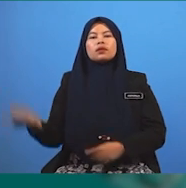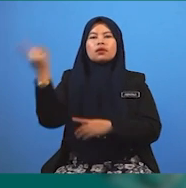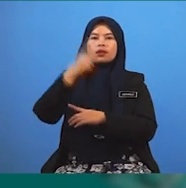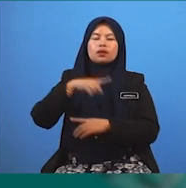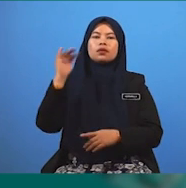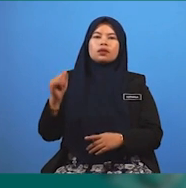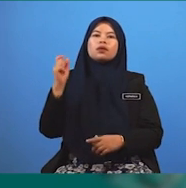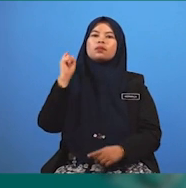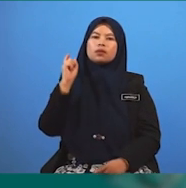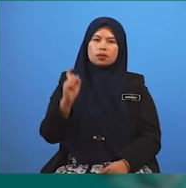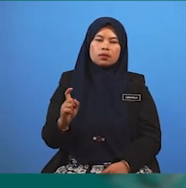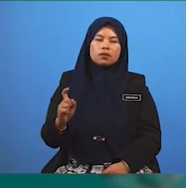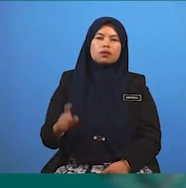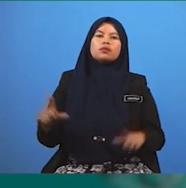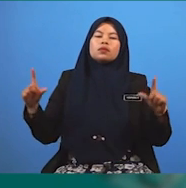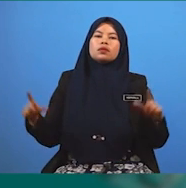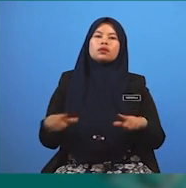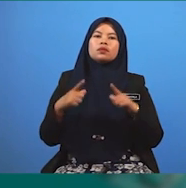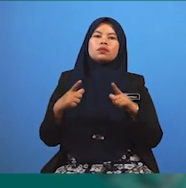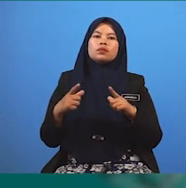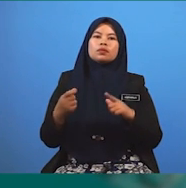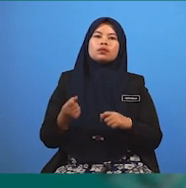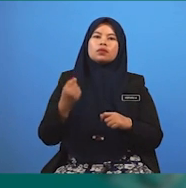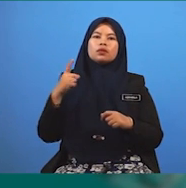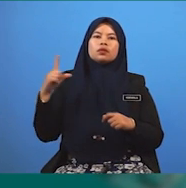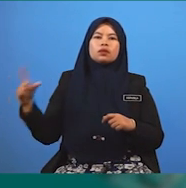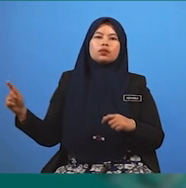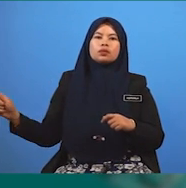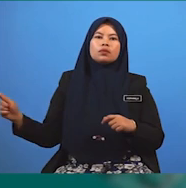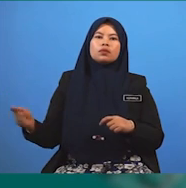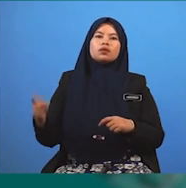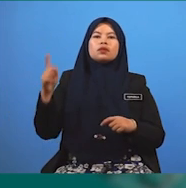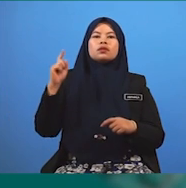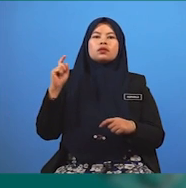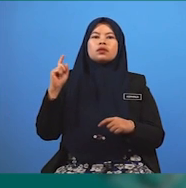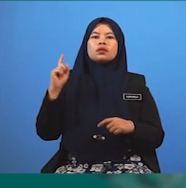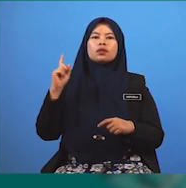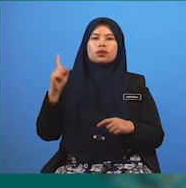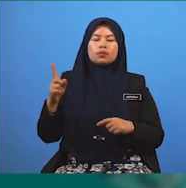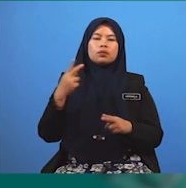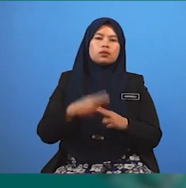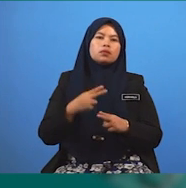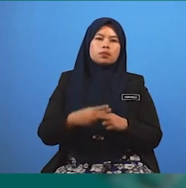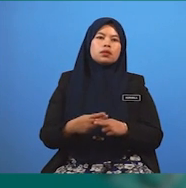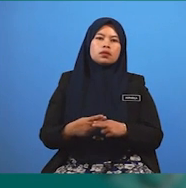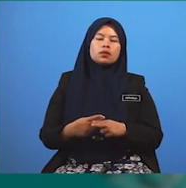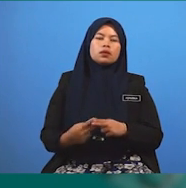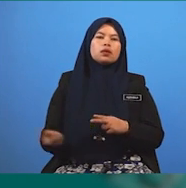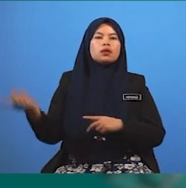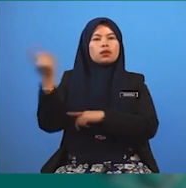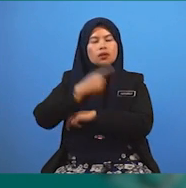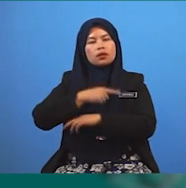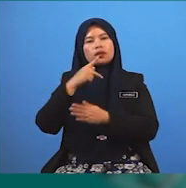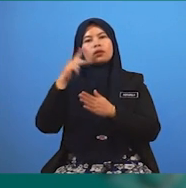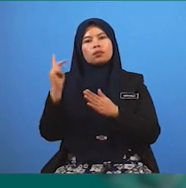pasti berlaku, iaitu salah satu nama bagi hari kiamat yang tidak diketahui bilakah akan terjadi.